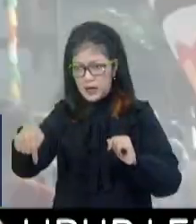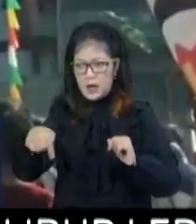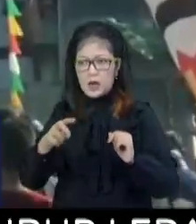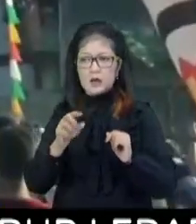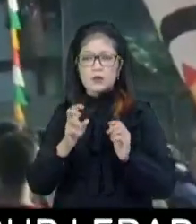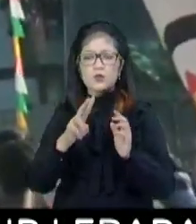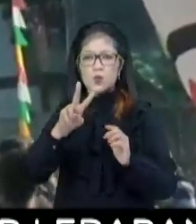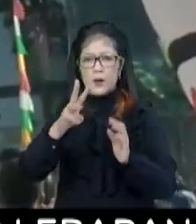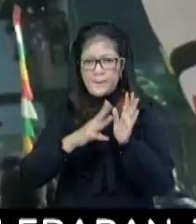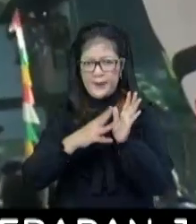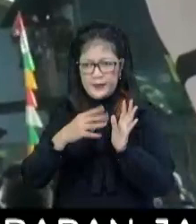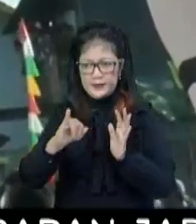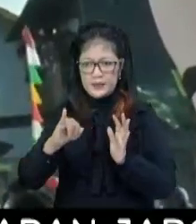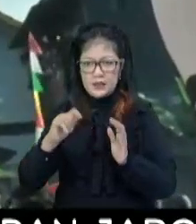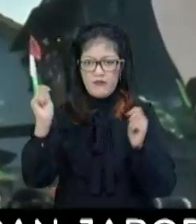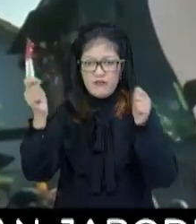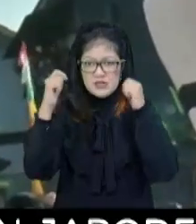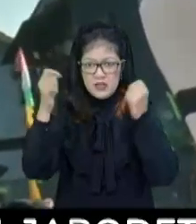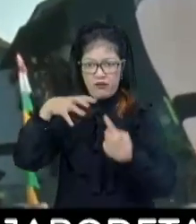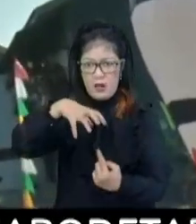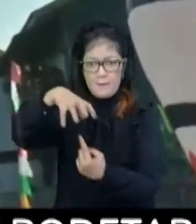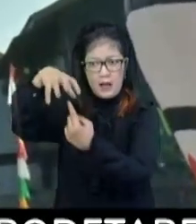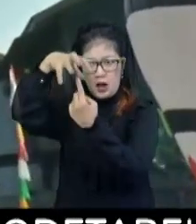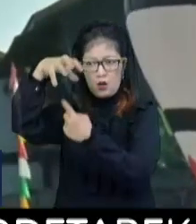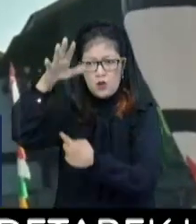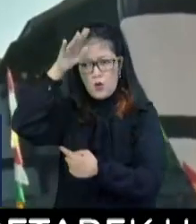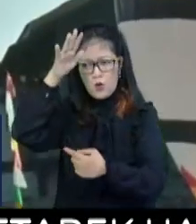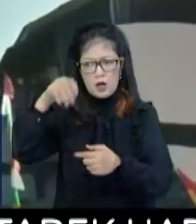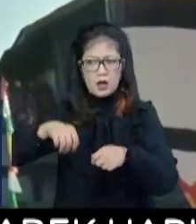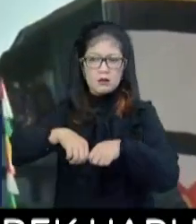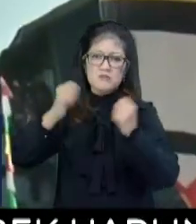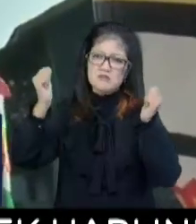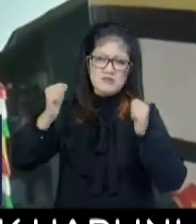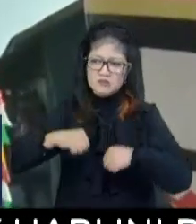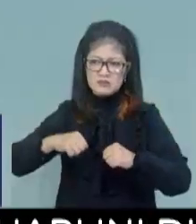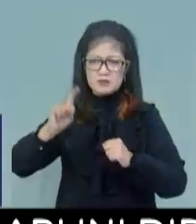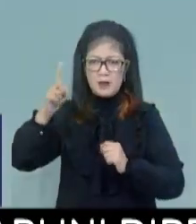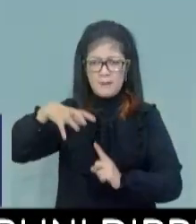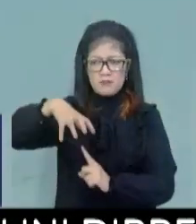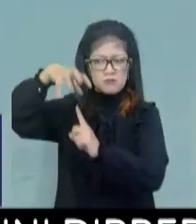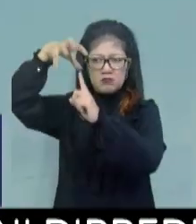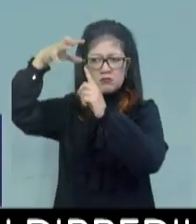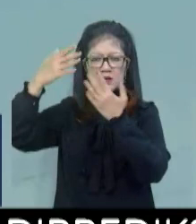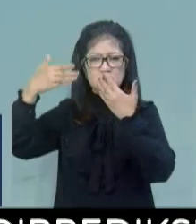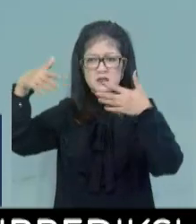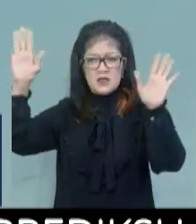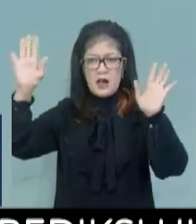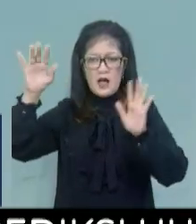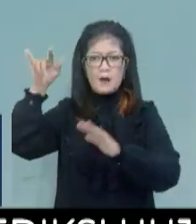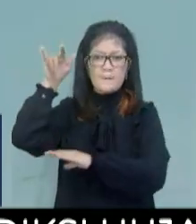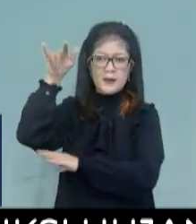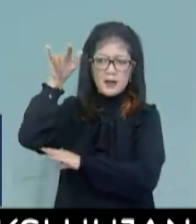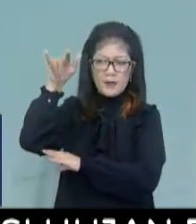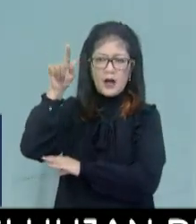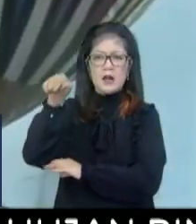12. Festival balon udara menuai pro kontra karena balon udara raksasa diterbangkan liar berpotensi membahayakan keselamatan penerbangan udara.